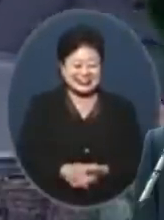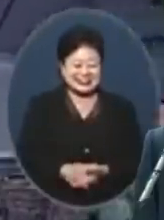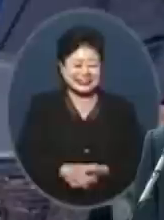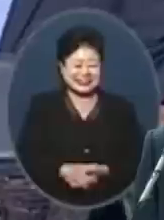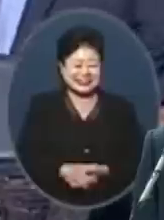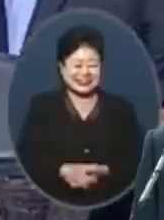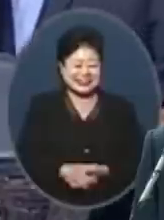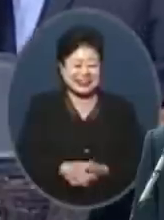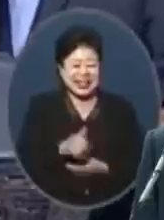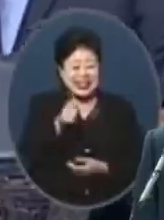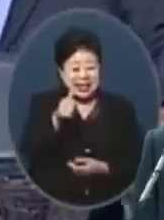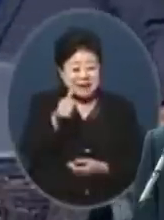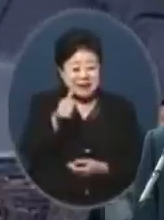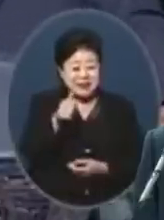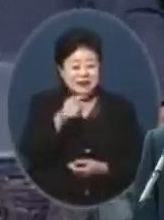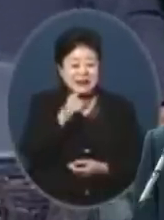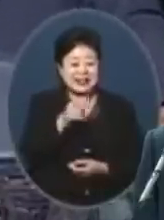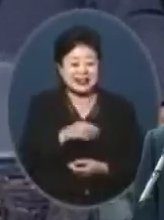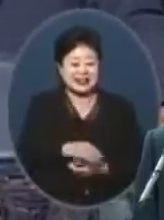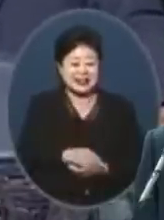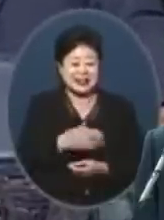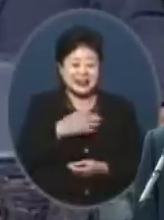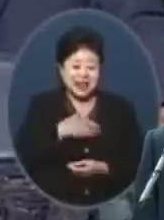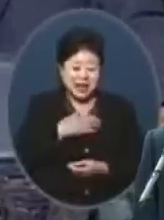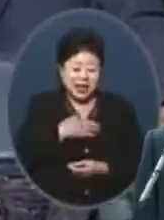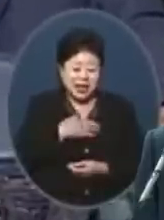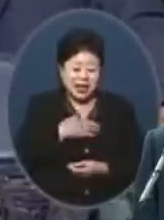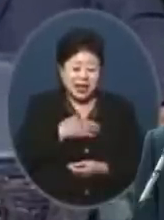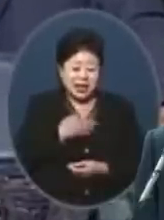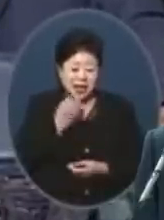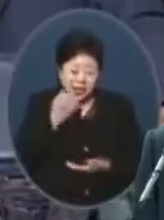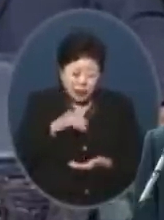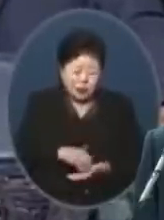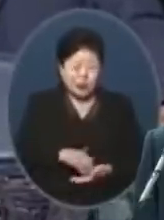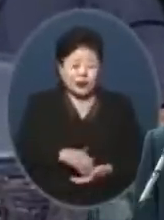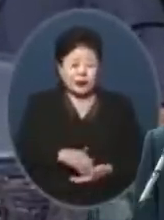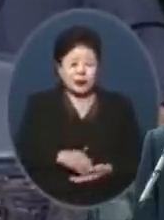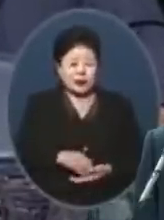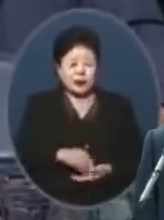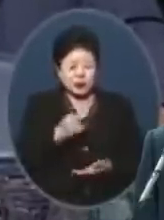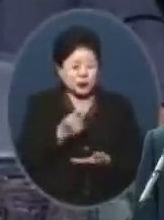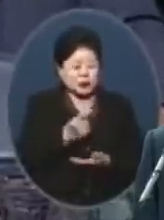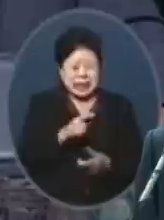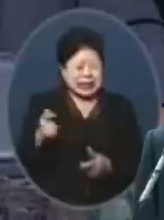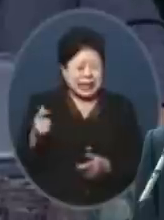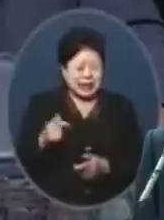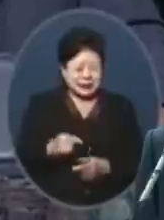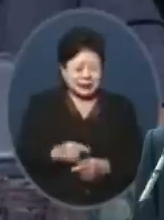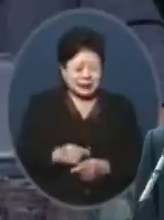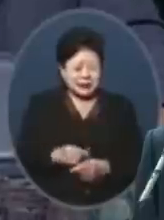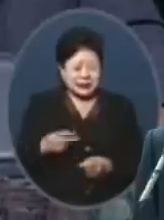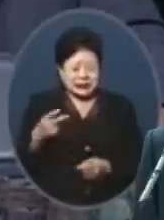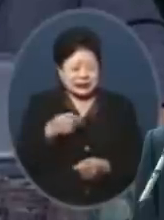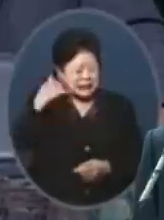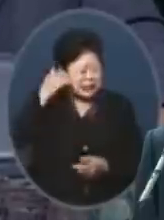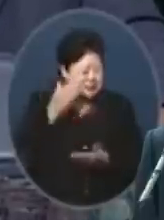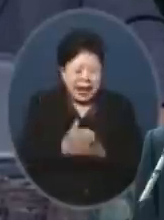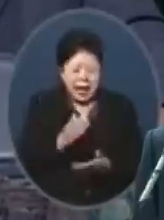meet." 그 남편이 내가 도로 너에게 돌아올 줄 아느냐? 다시 전화 걸지